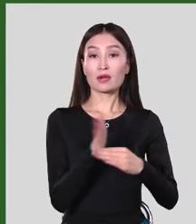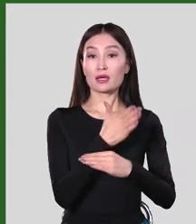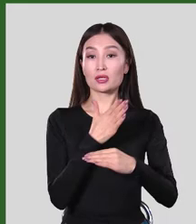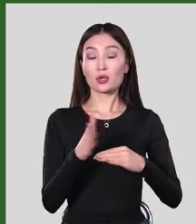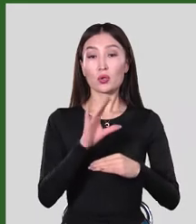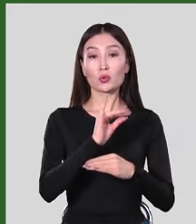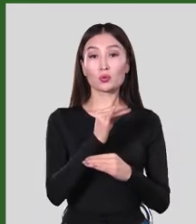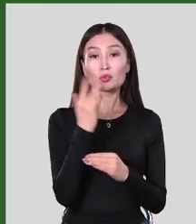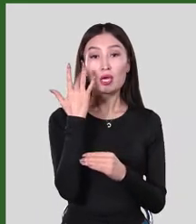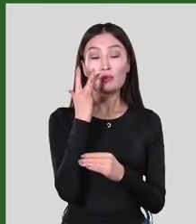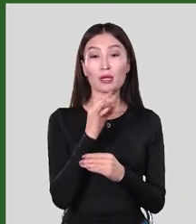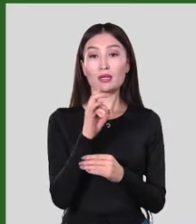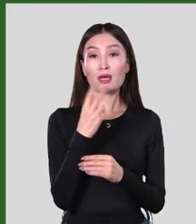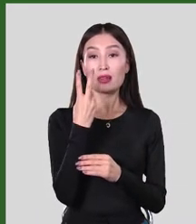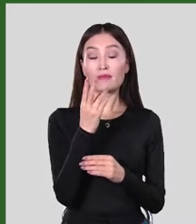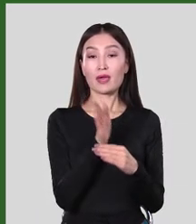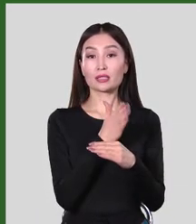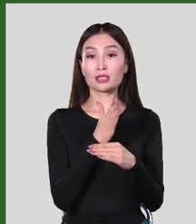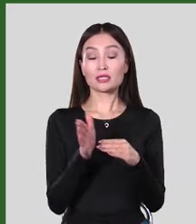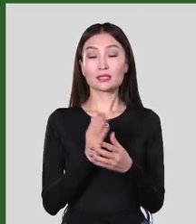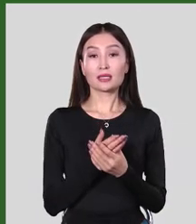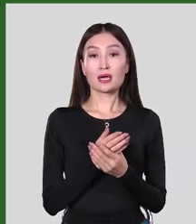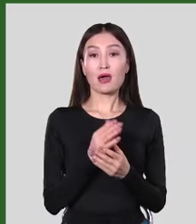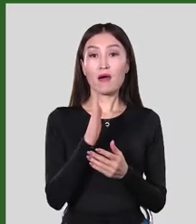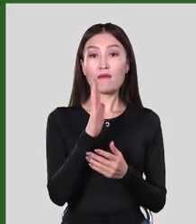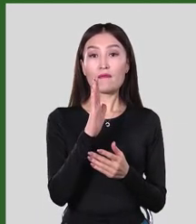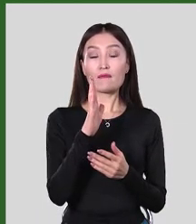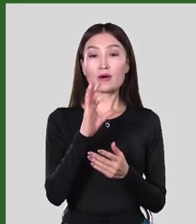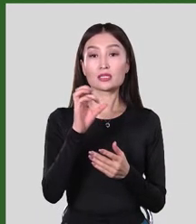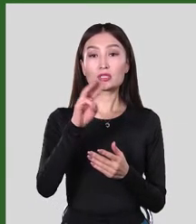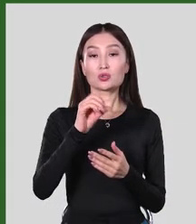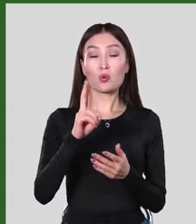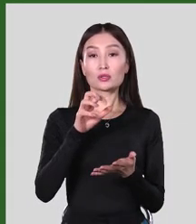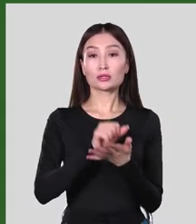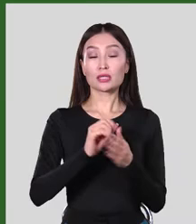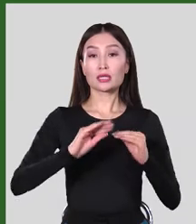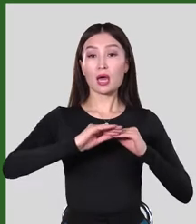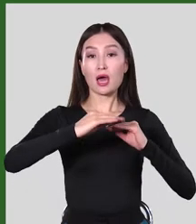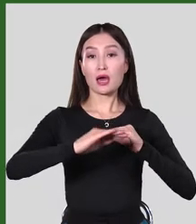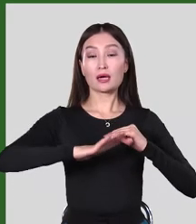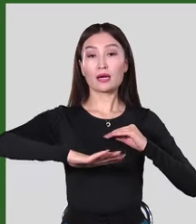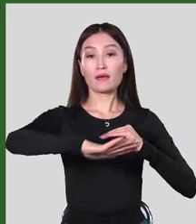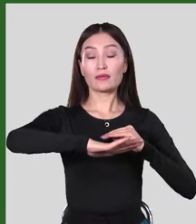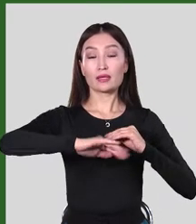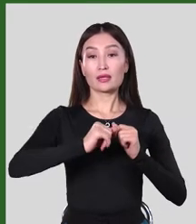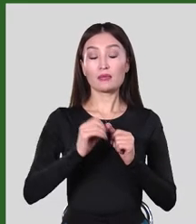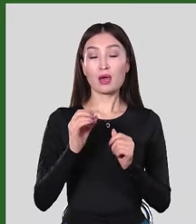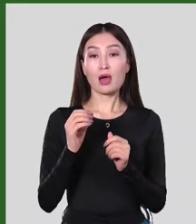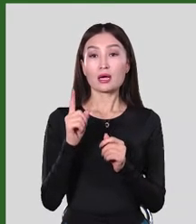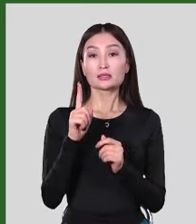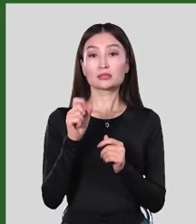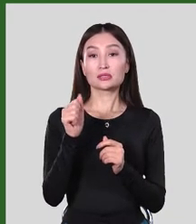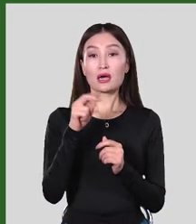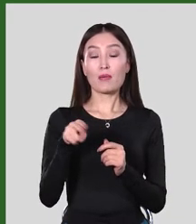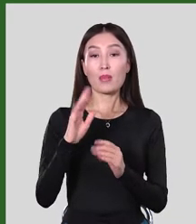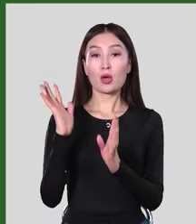разделить Южную Америку на 2 части. Восток занят равнинами, а на западе протянулись горные